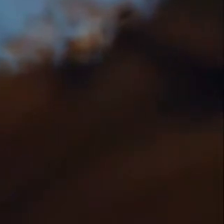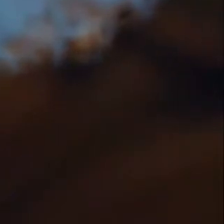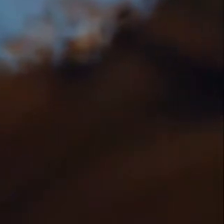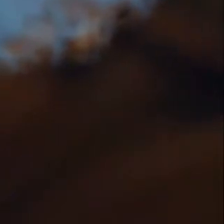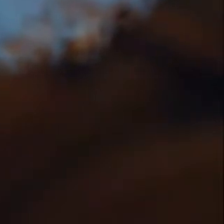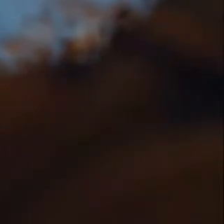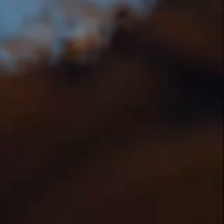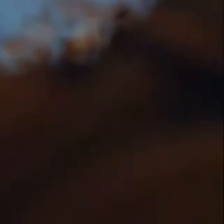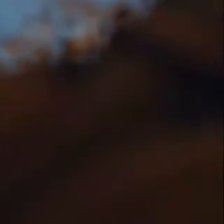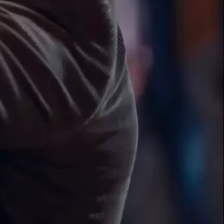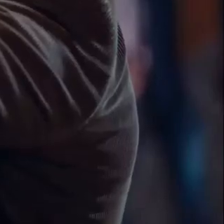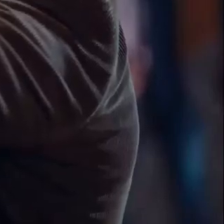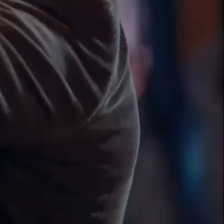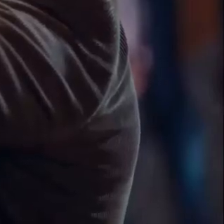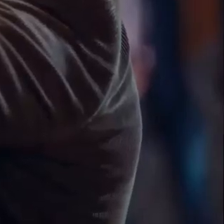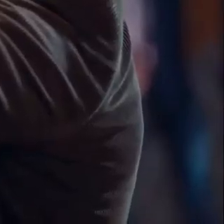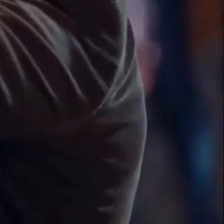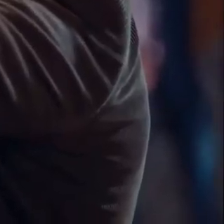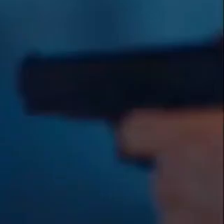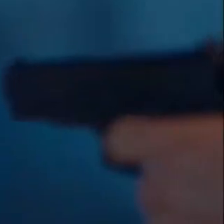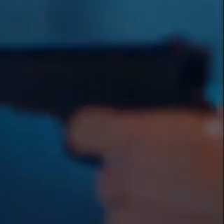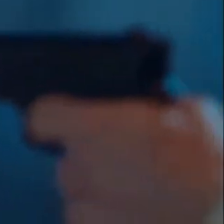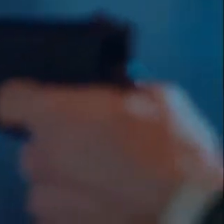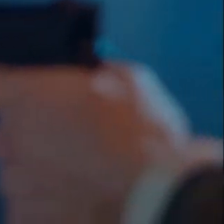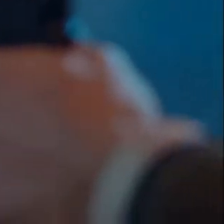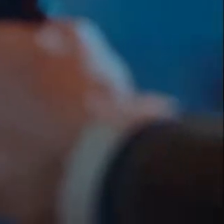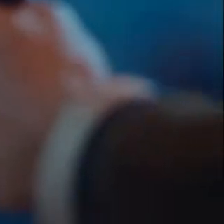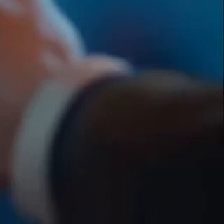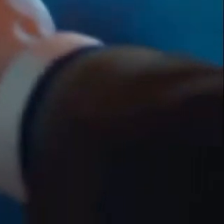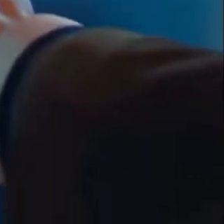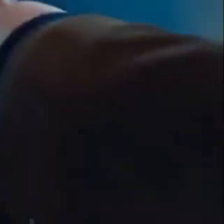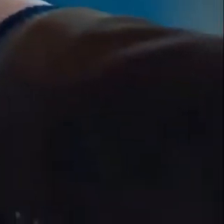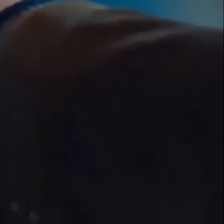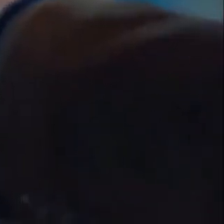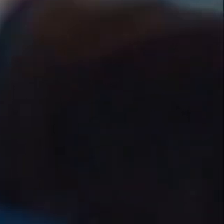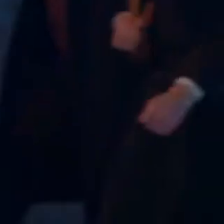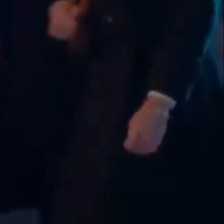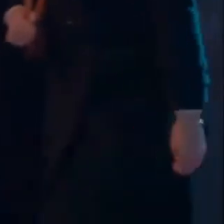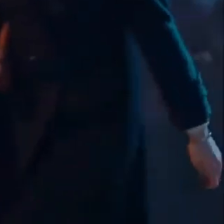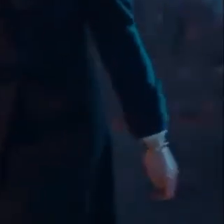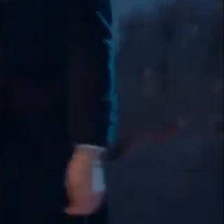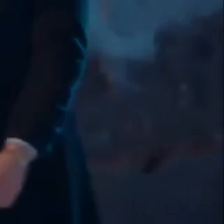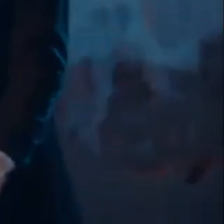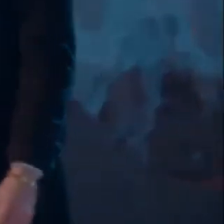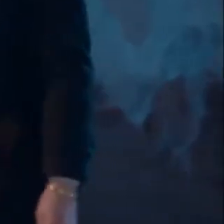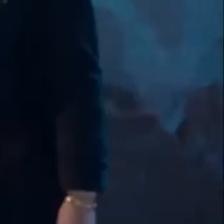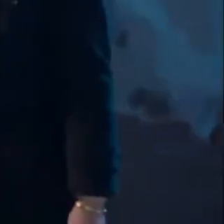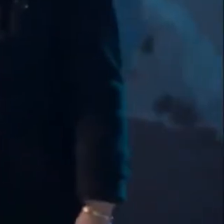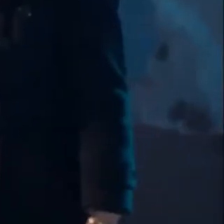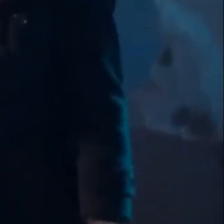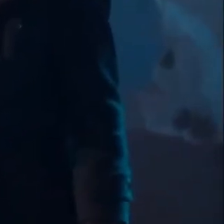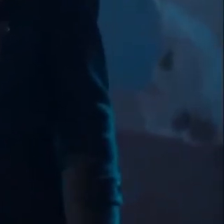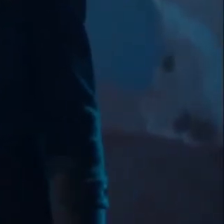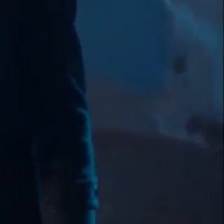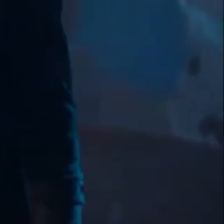Vur. Hadi. Vur hadi. Vur. Vursana. Zehralar